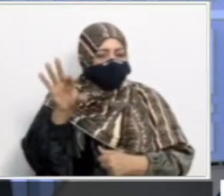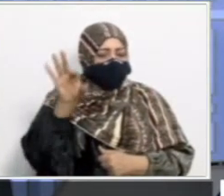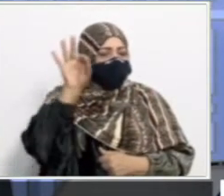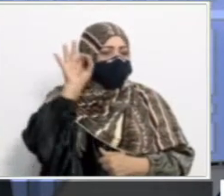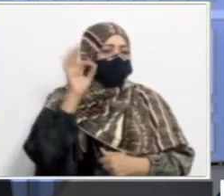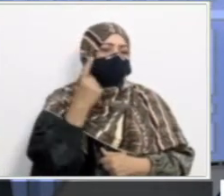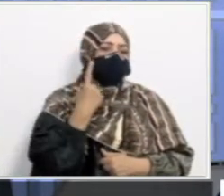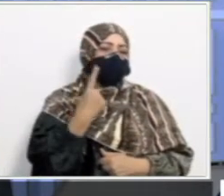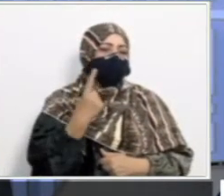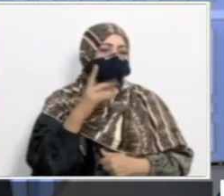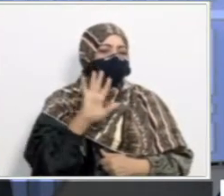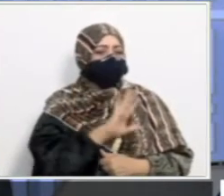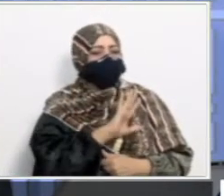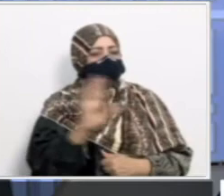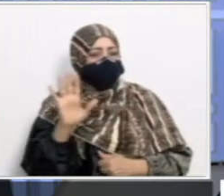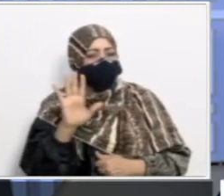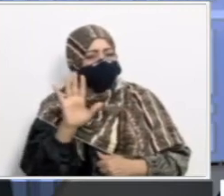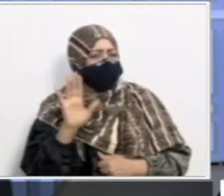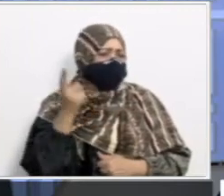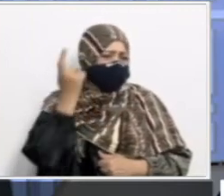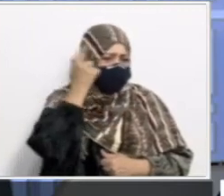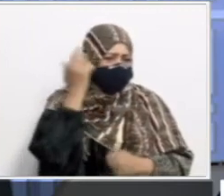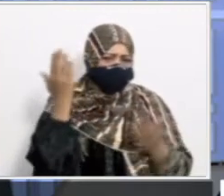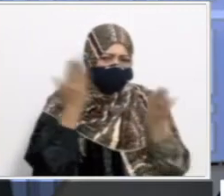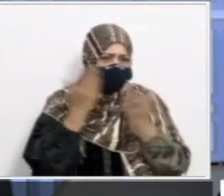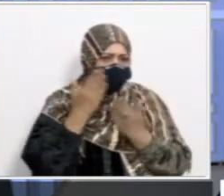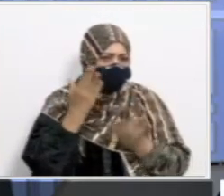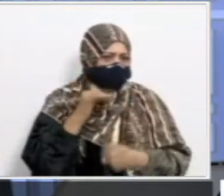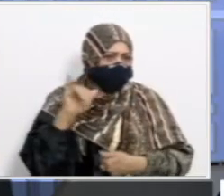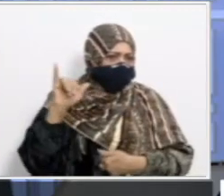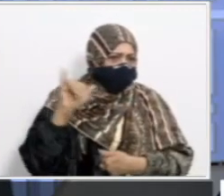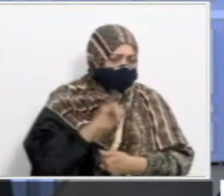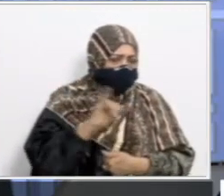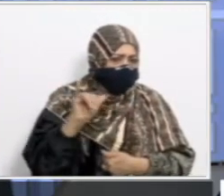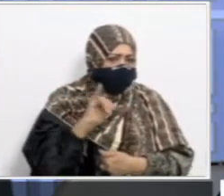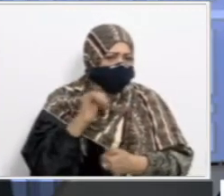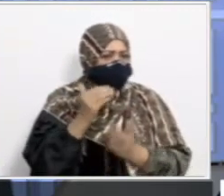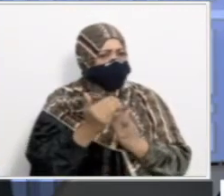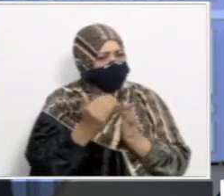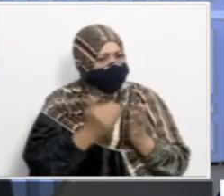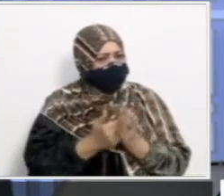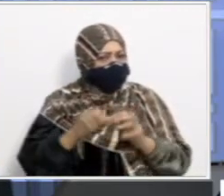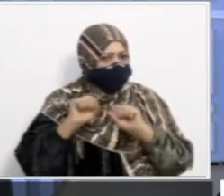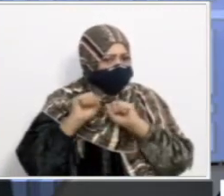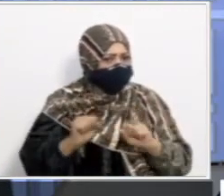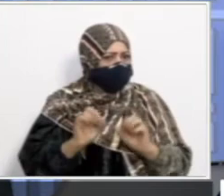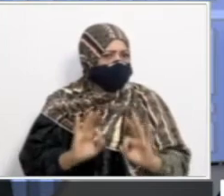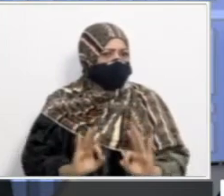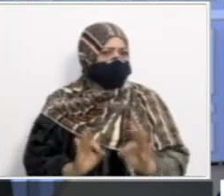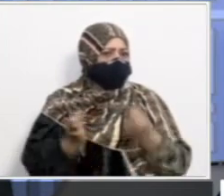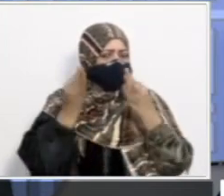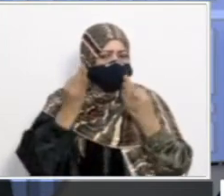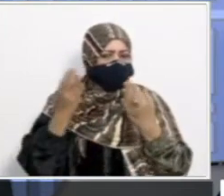الدرس في أحكام عينية يجب عليك أن تتعلمها، مثلا في الصلاة ولا في